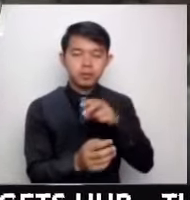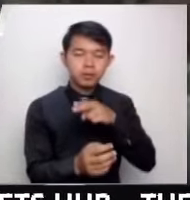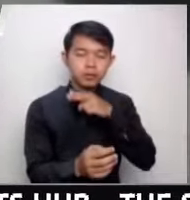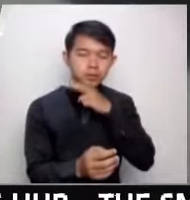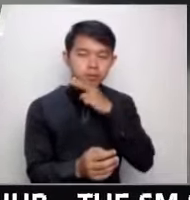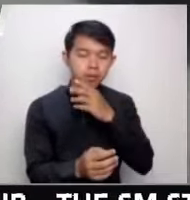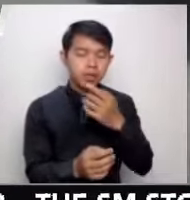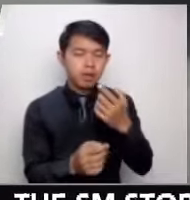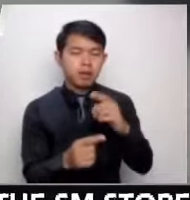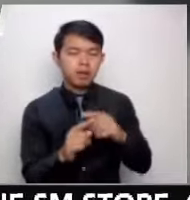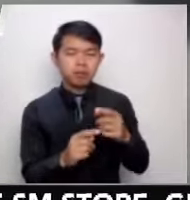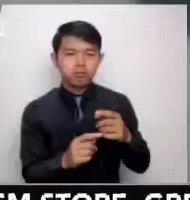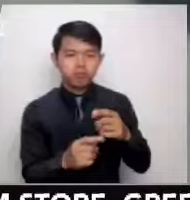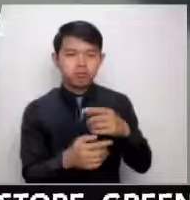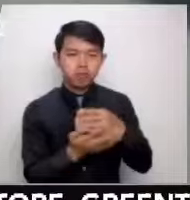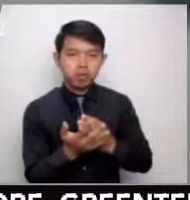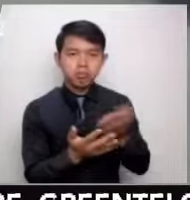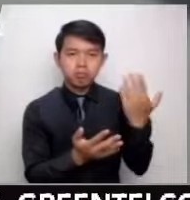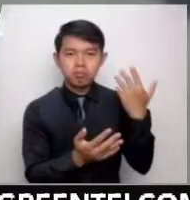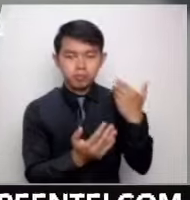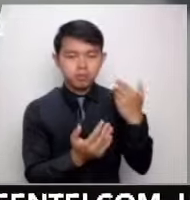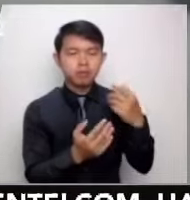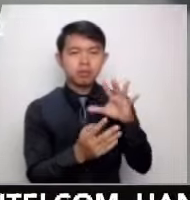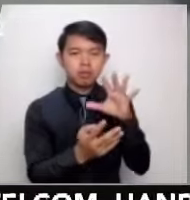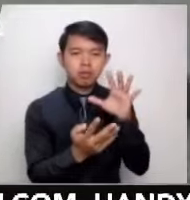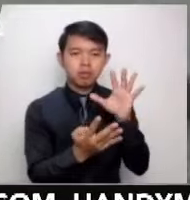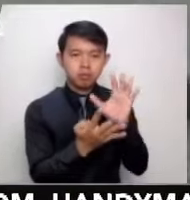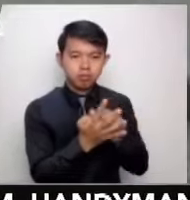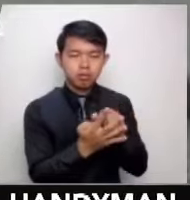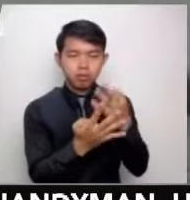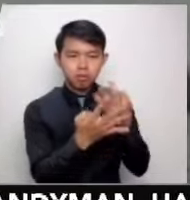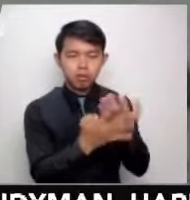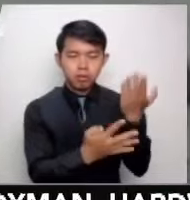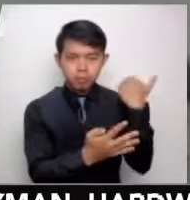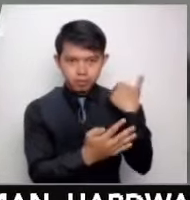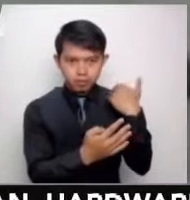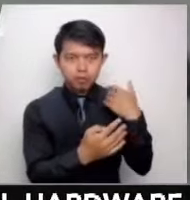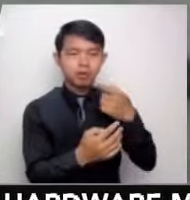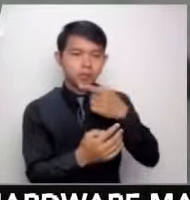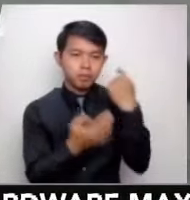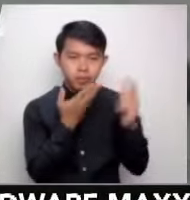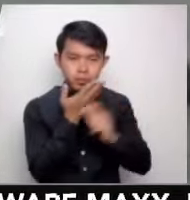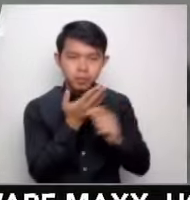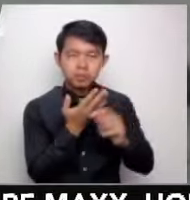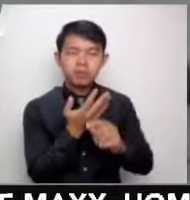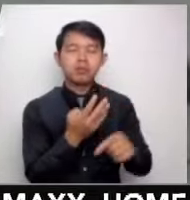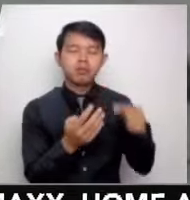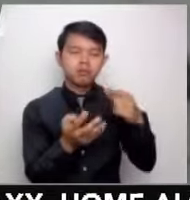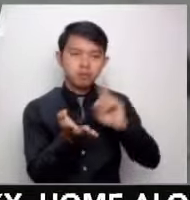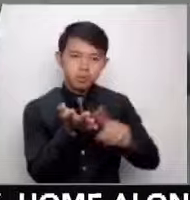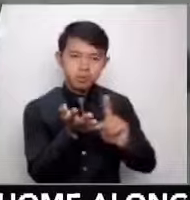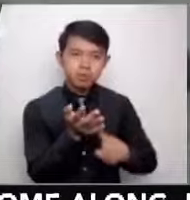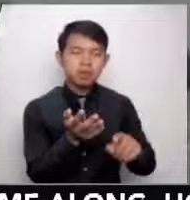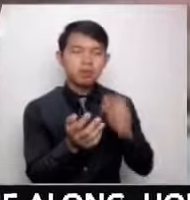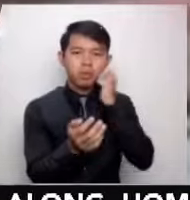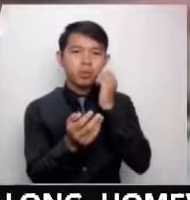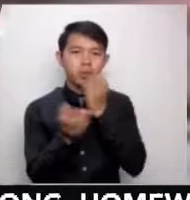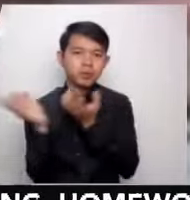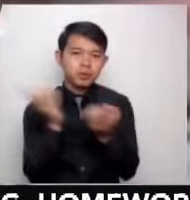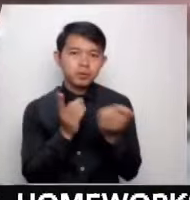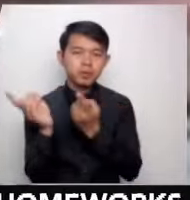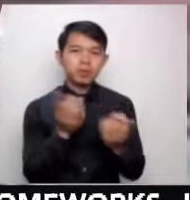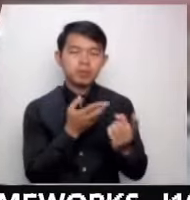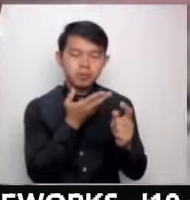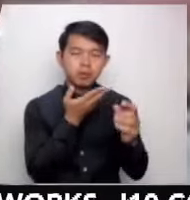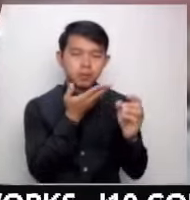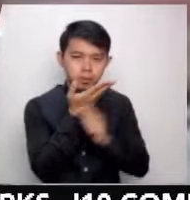droga. Lumalabas sa investigasyon na nasa Mohon Terminal madalas i-deliver ng mga suspek ang droga na nirepack